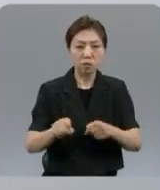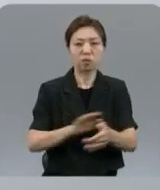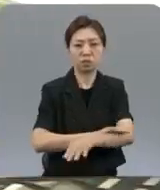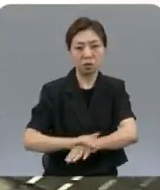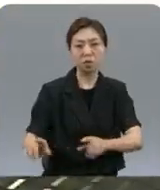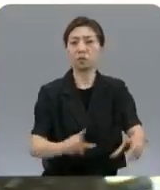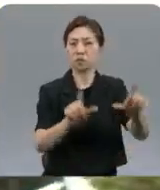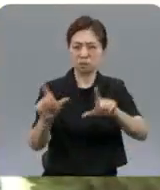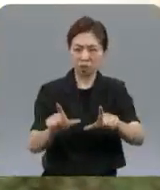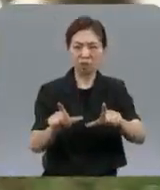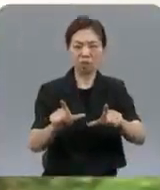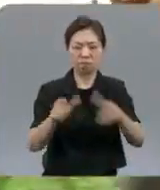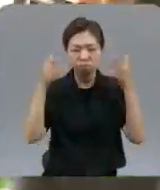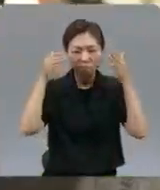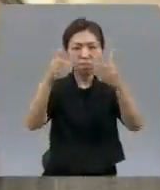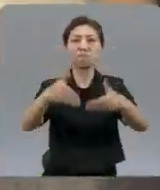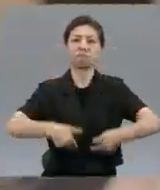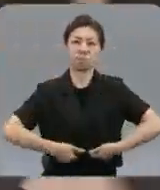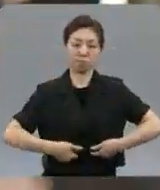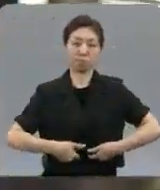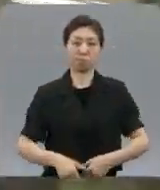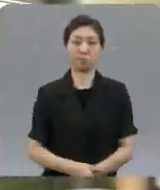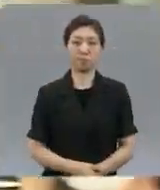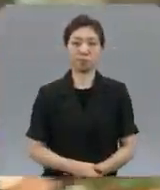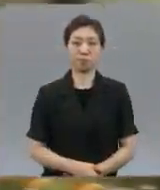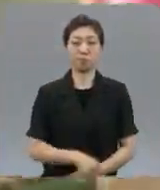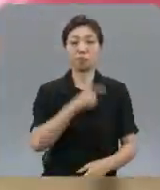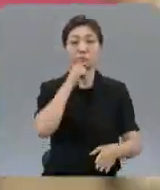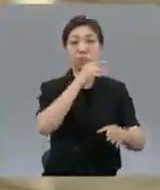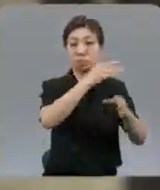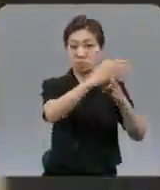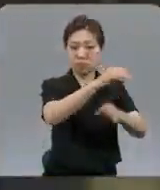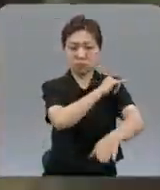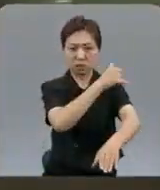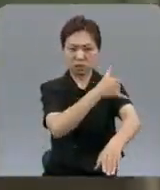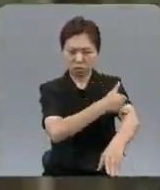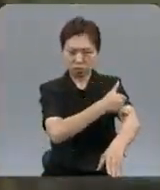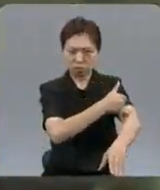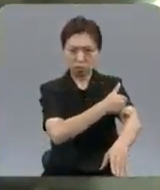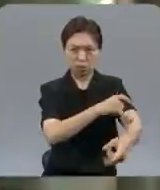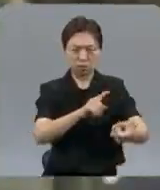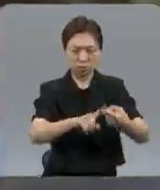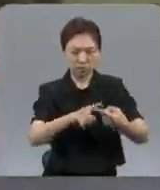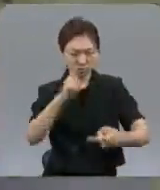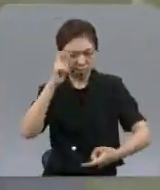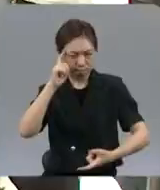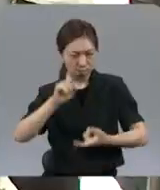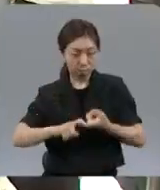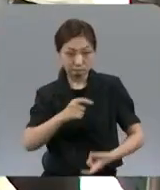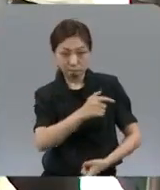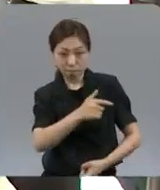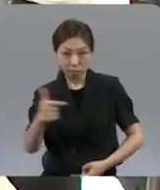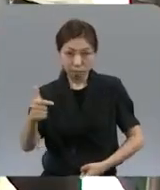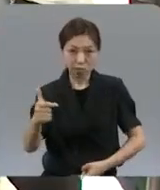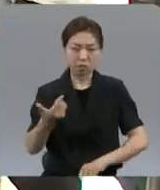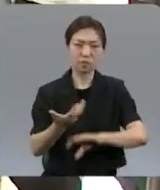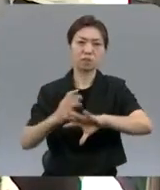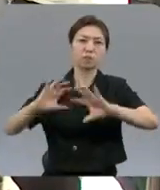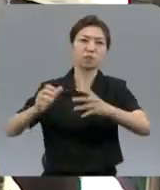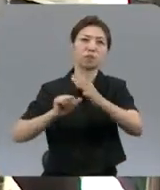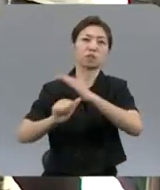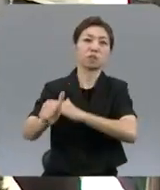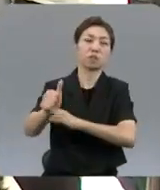мы должны стремиться к воссоединению которое позволит обеспечить более качественную жизнь как для